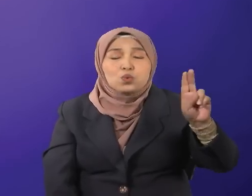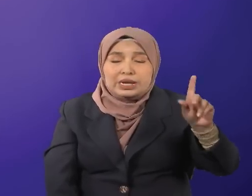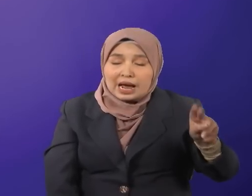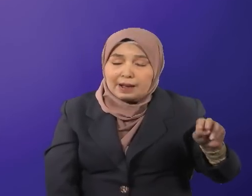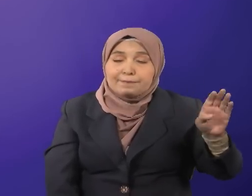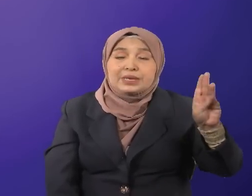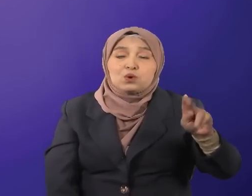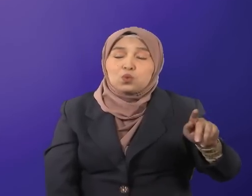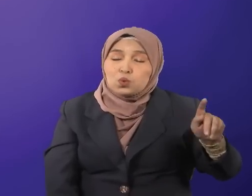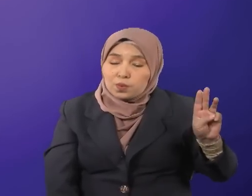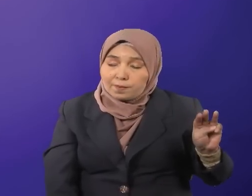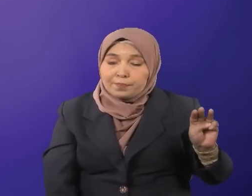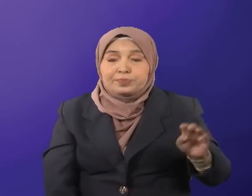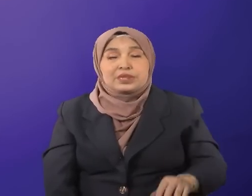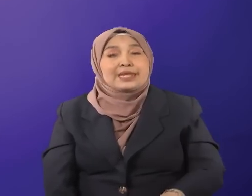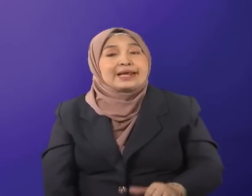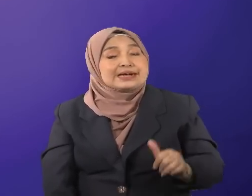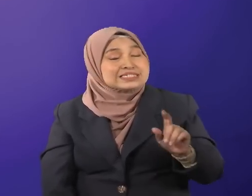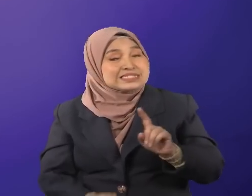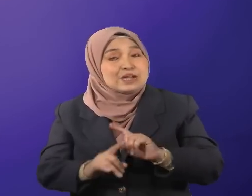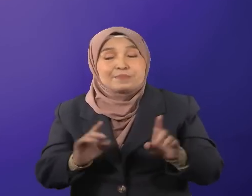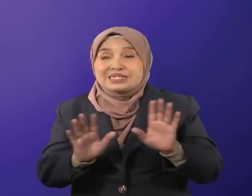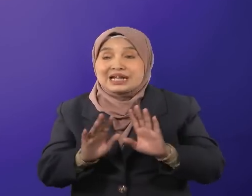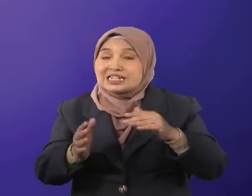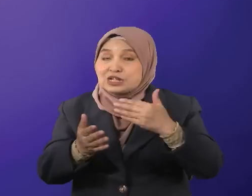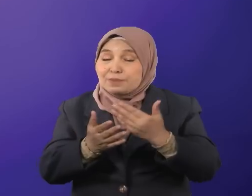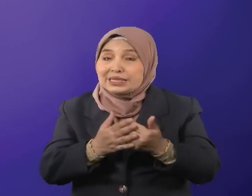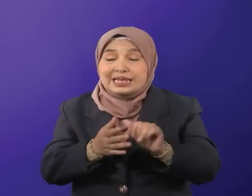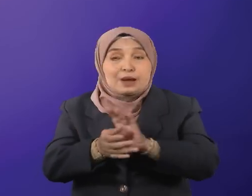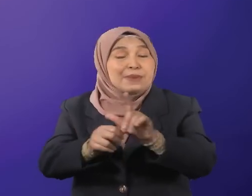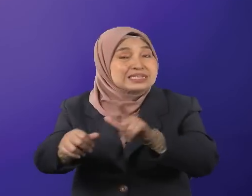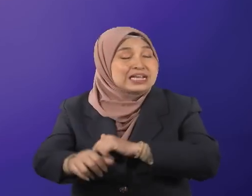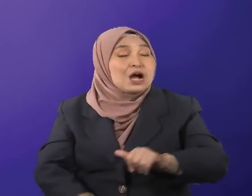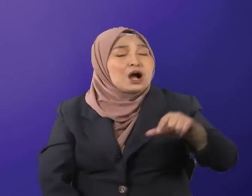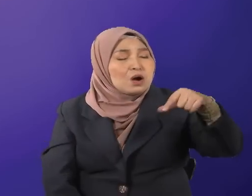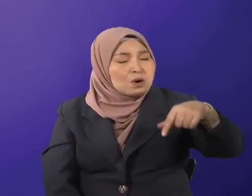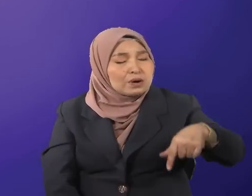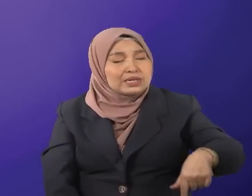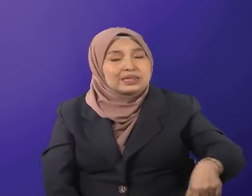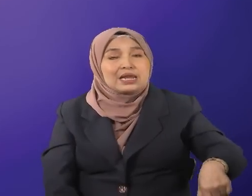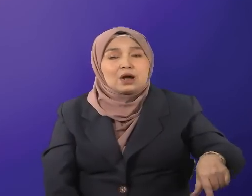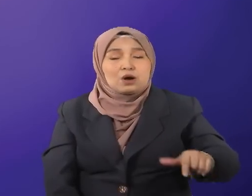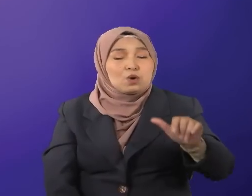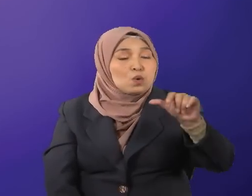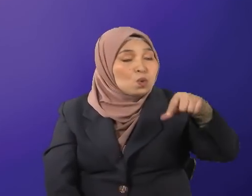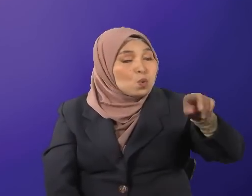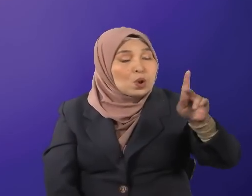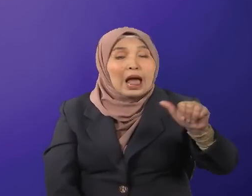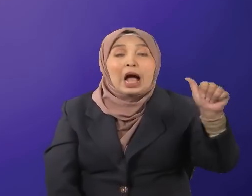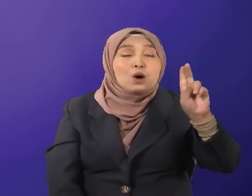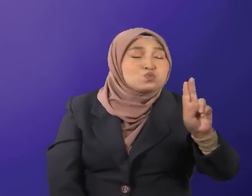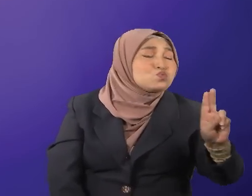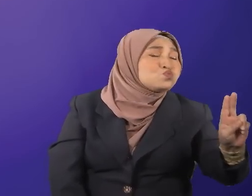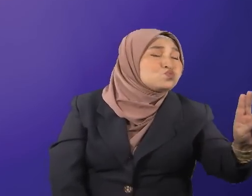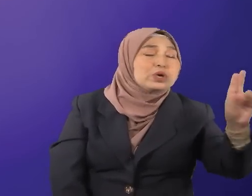Qul a'unabbi'ukum. Ayuh, tapi jangan sampai kita nak jelaskan tu jadi panjang. Qul a'unab. Amboi.